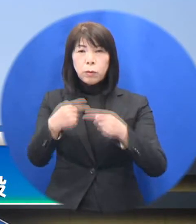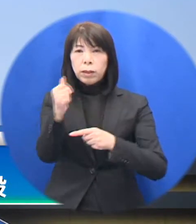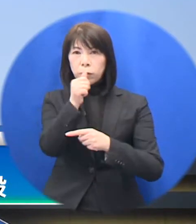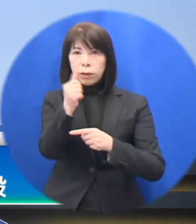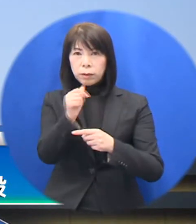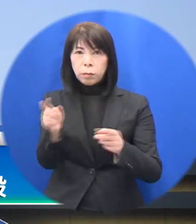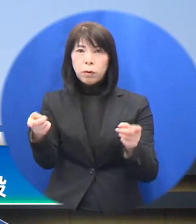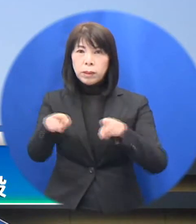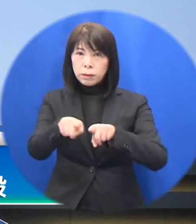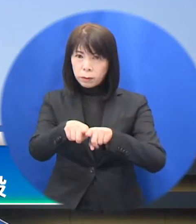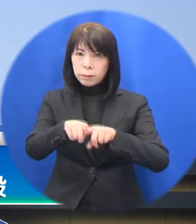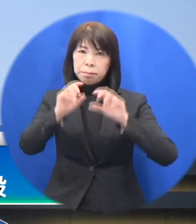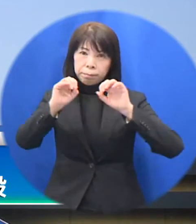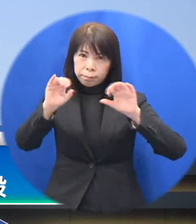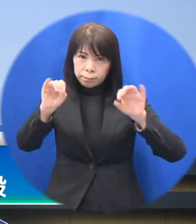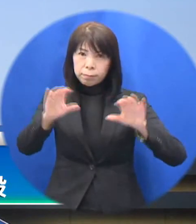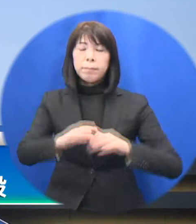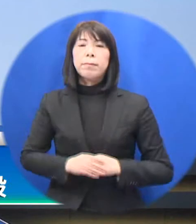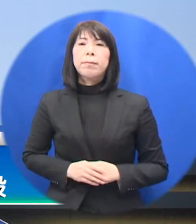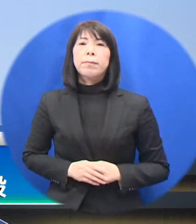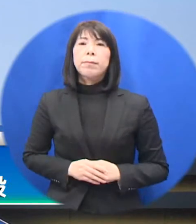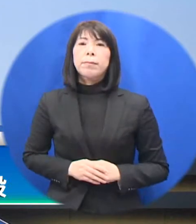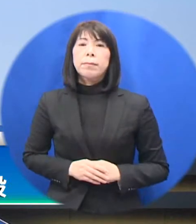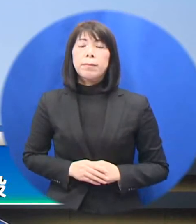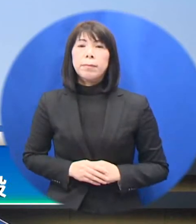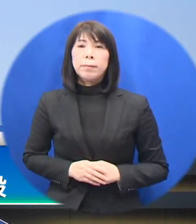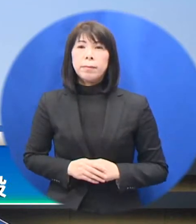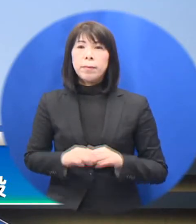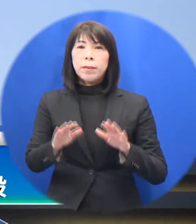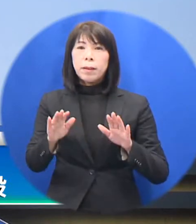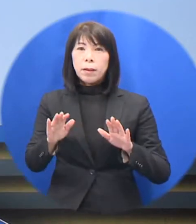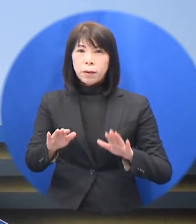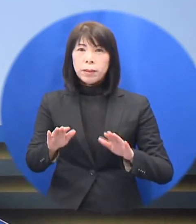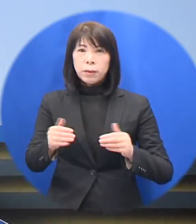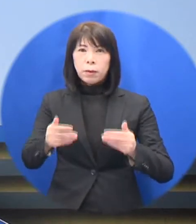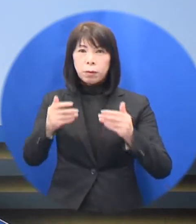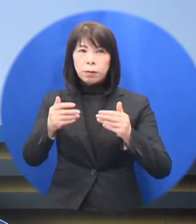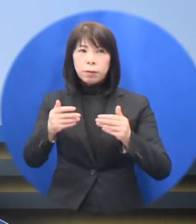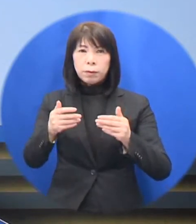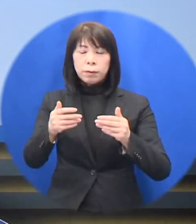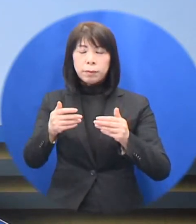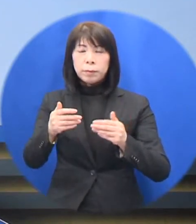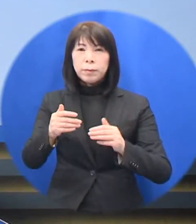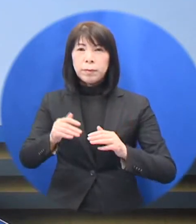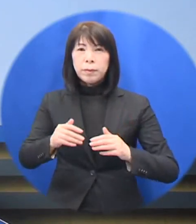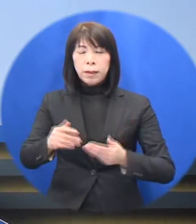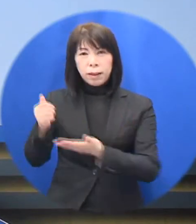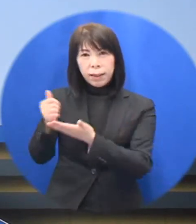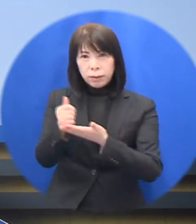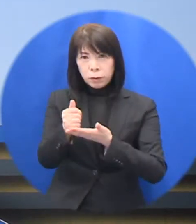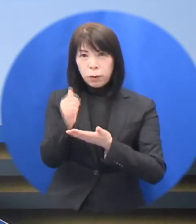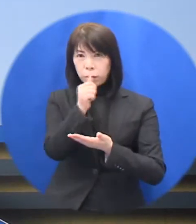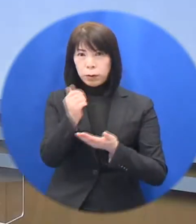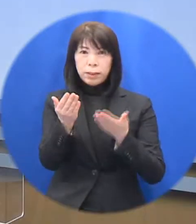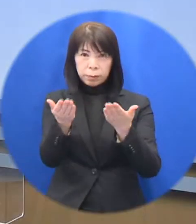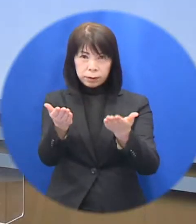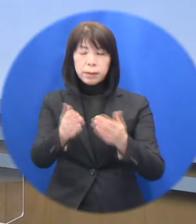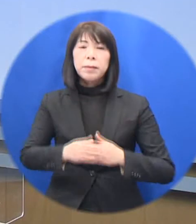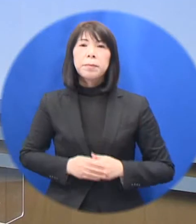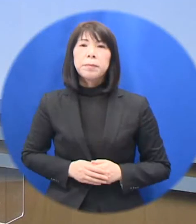通訳放送でお送りします。では本日の番組内容で、本日の番組ゲストです。